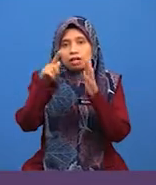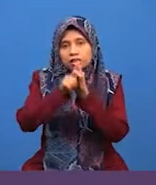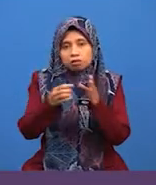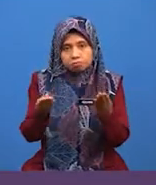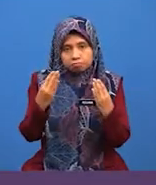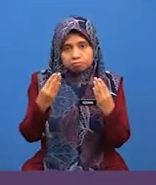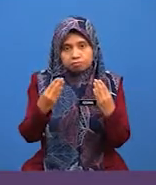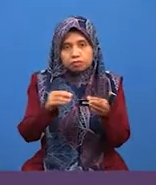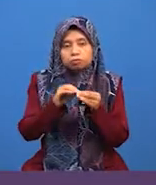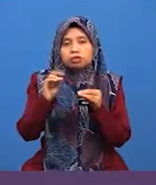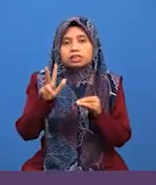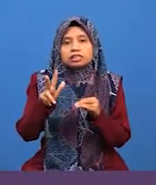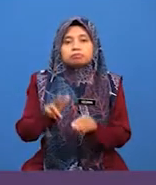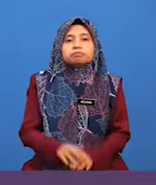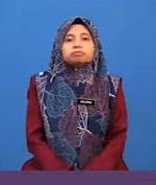Ayat ketiga.